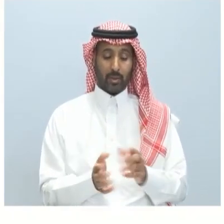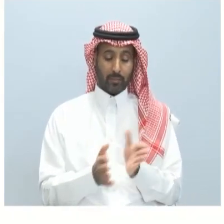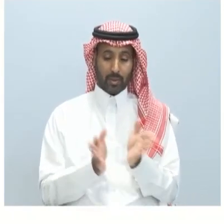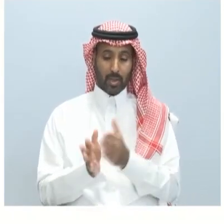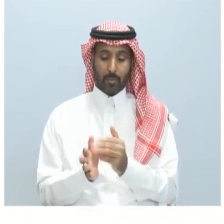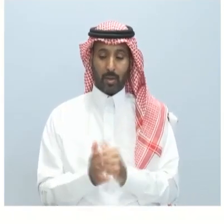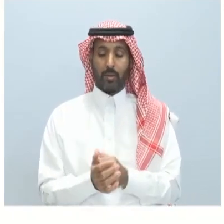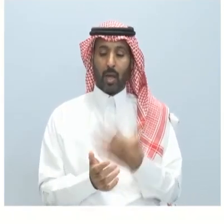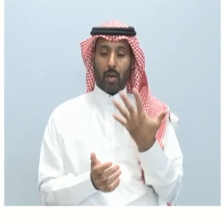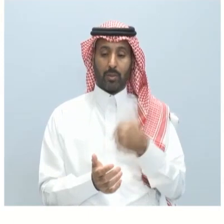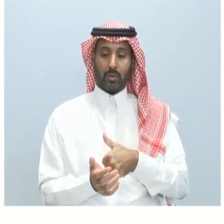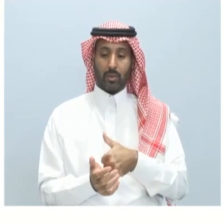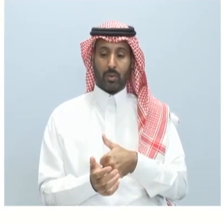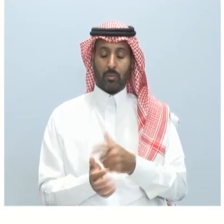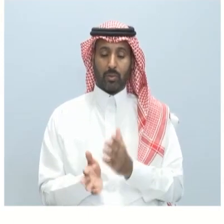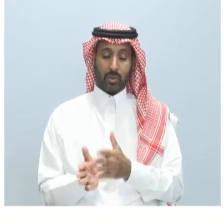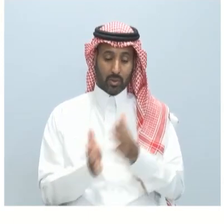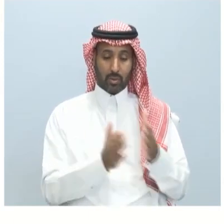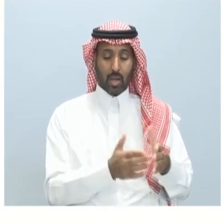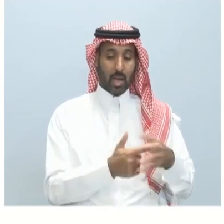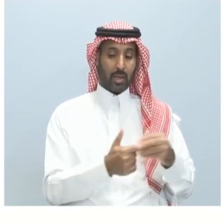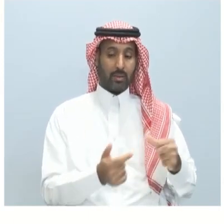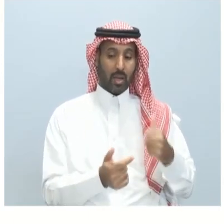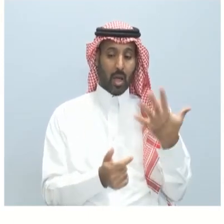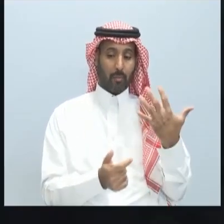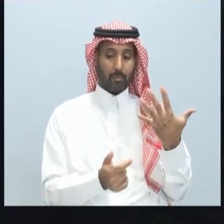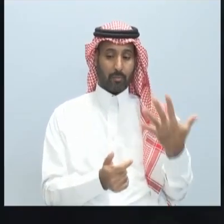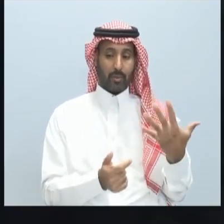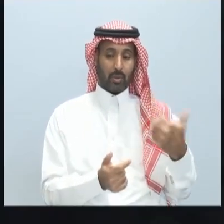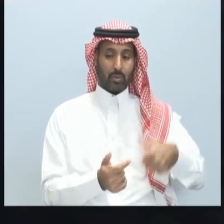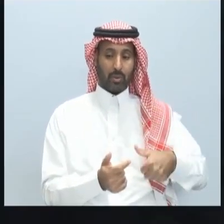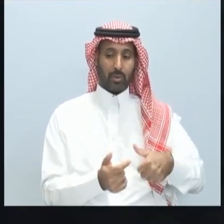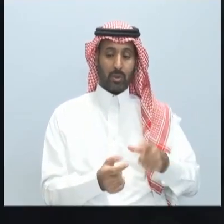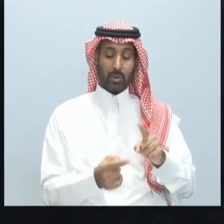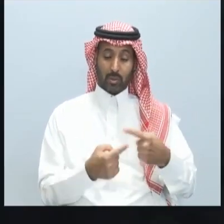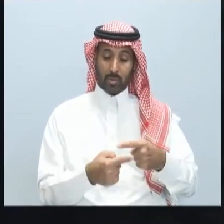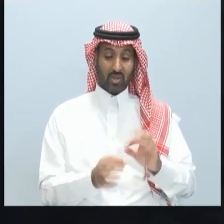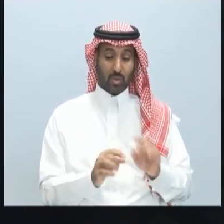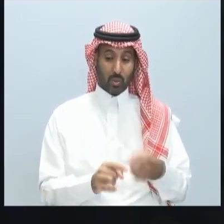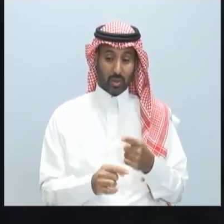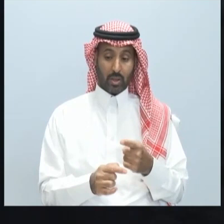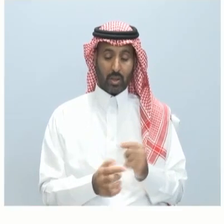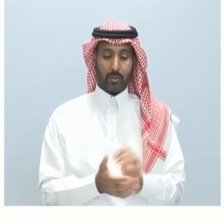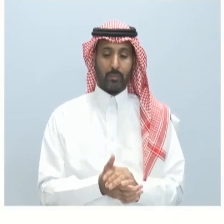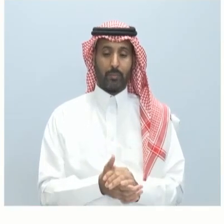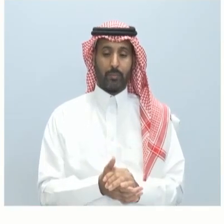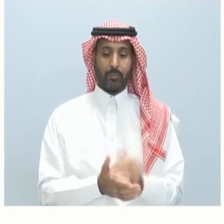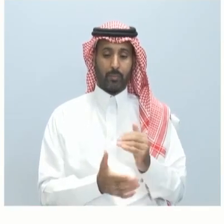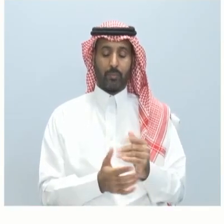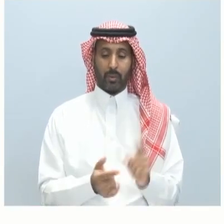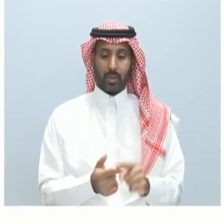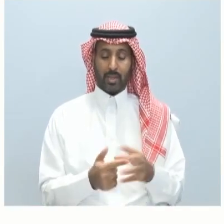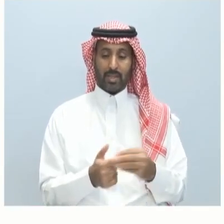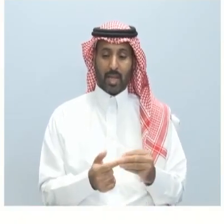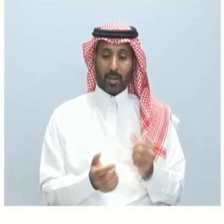65 ونطرح من الطرف الايسر ايضا 65 لكي تبقى المساواه صحيحه الان بالتبسيط هنا في الطرف